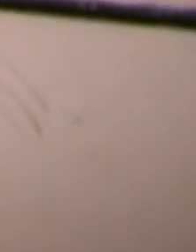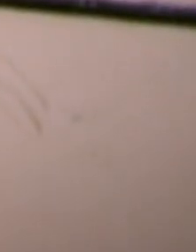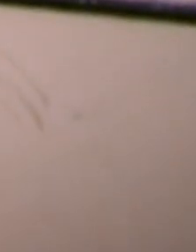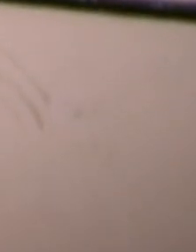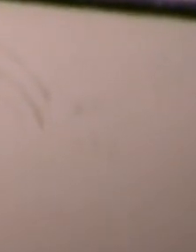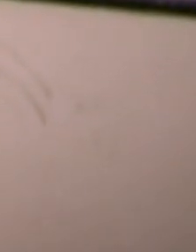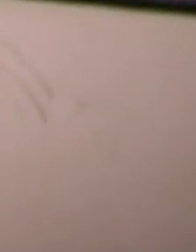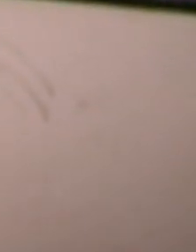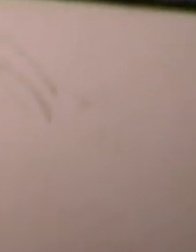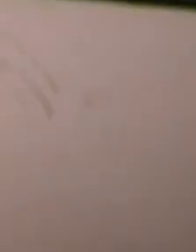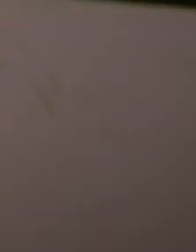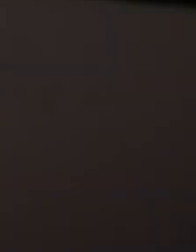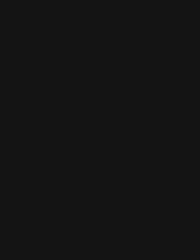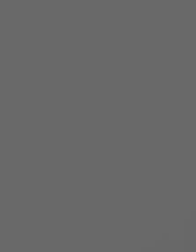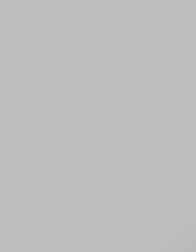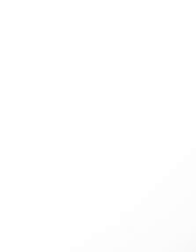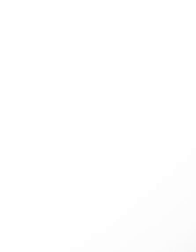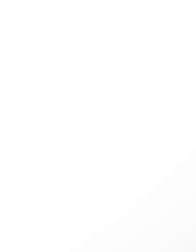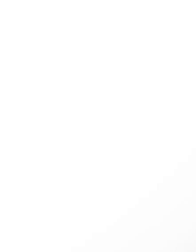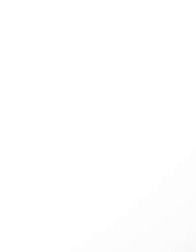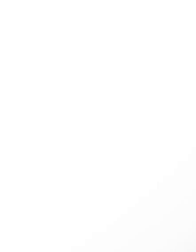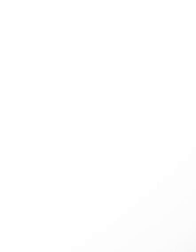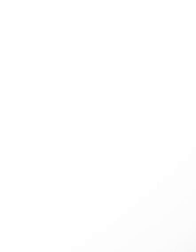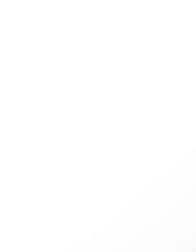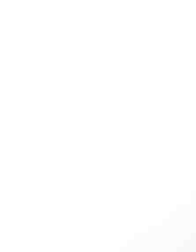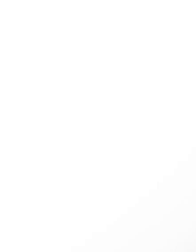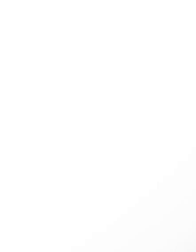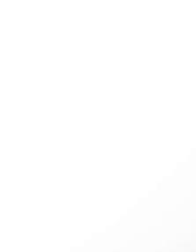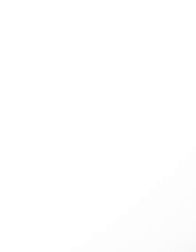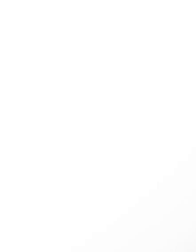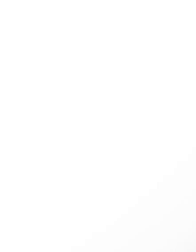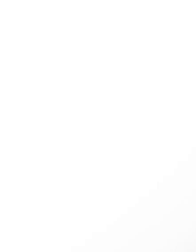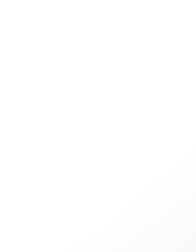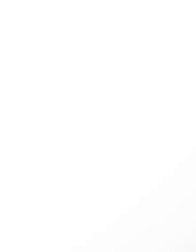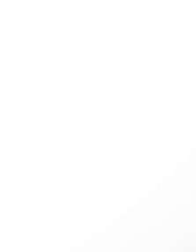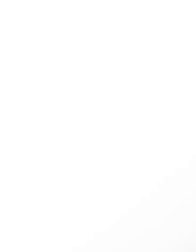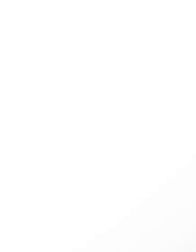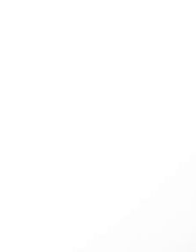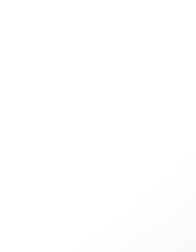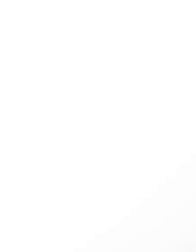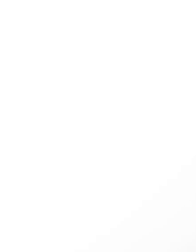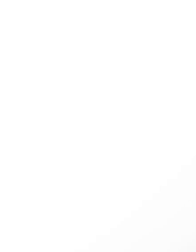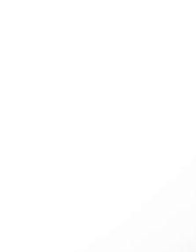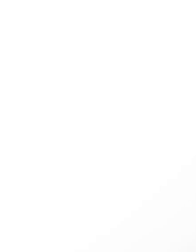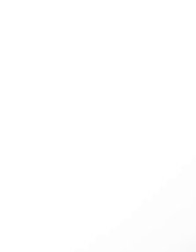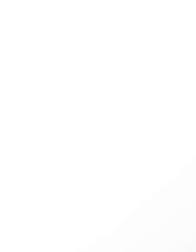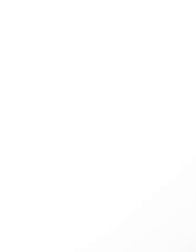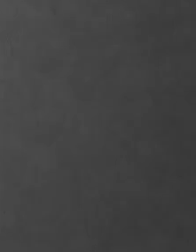ยเพราะเราคือ